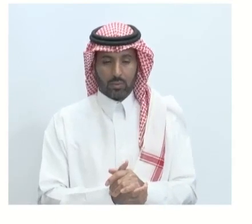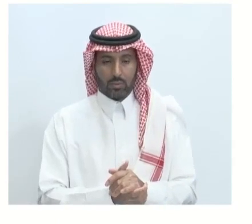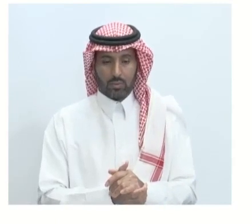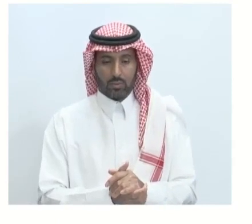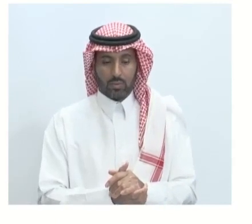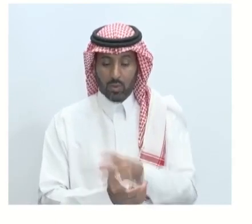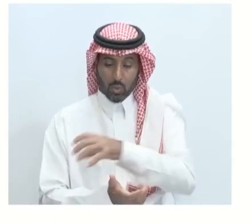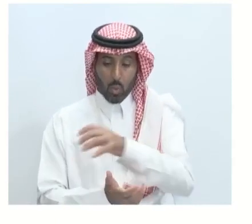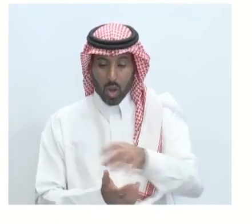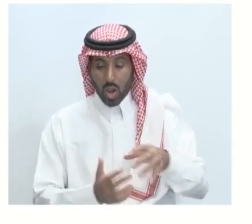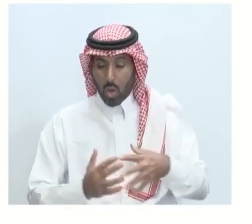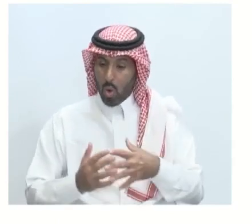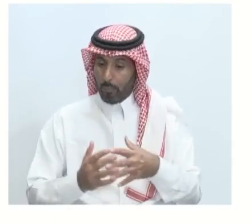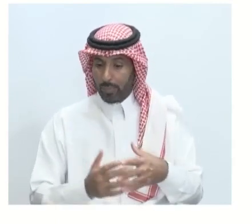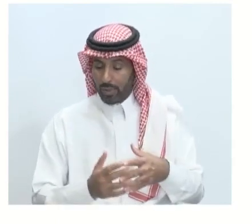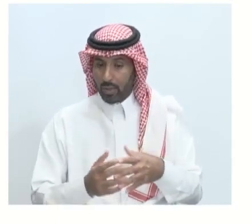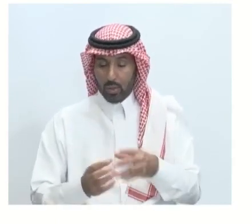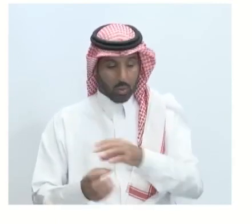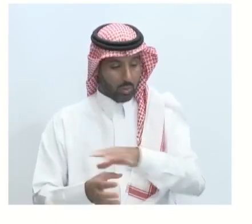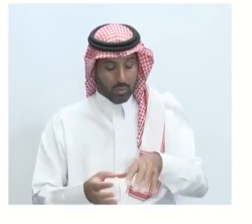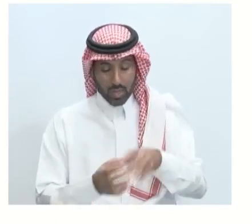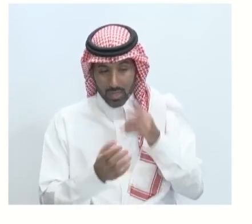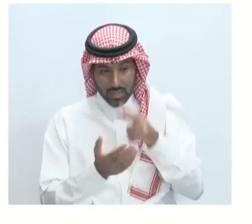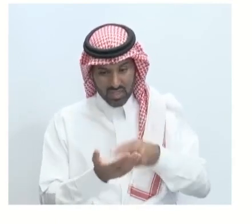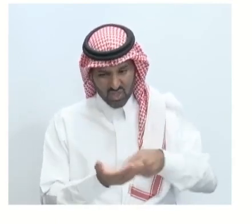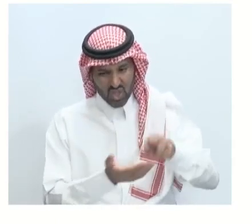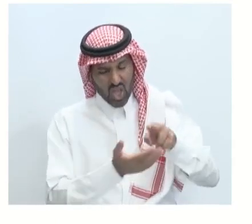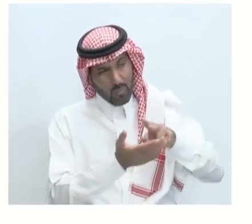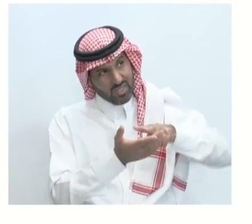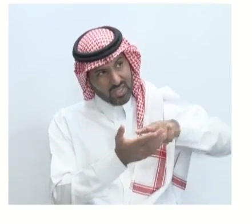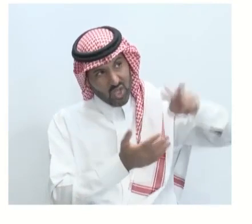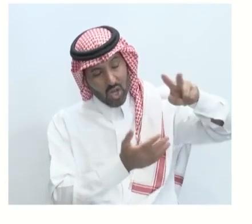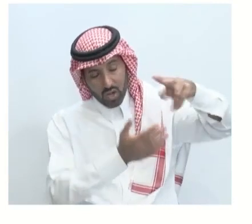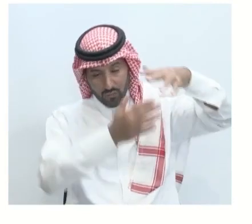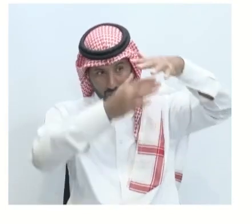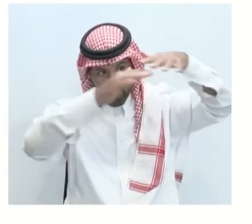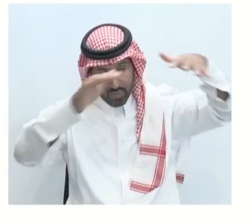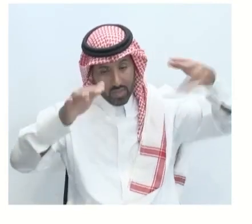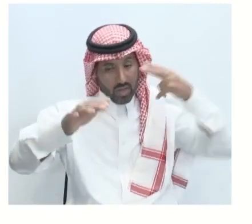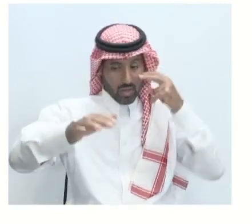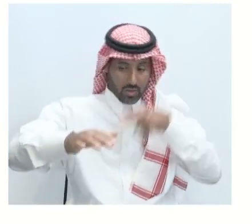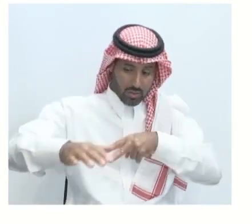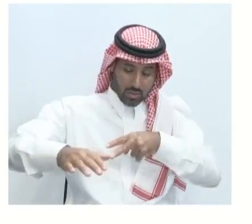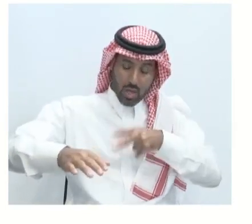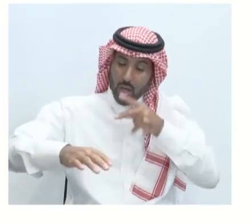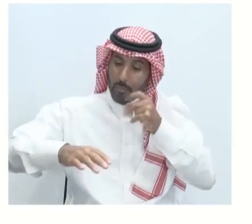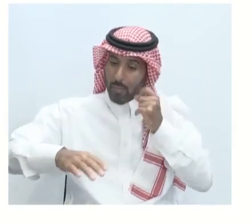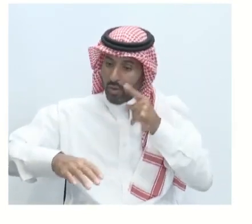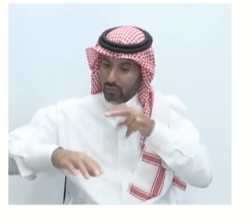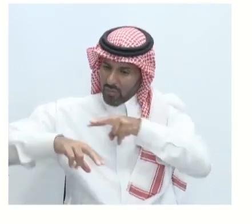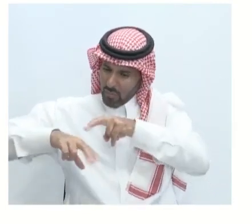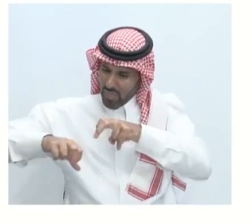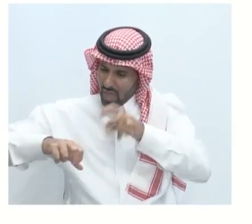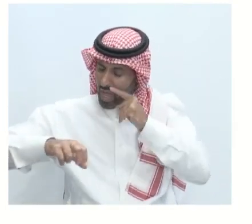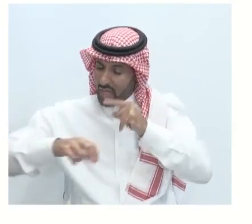الدول الاوروبيه قمرا صناعيا الى الفضاء لرصد الاشعه تحت الحمراء ما يعرف